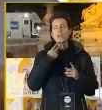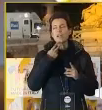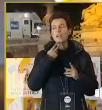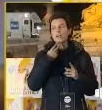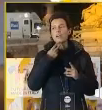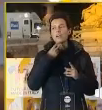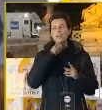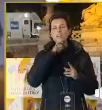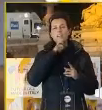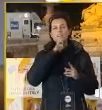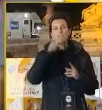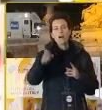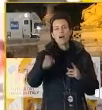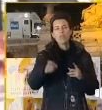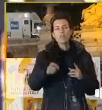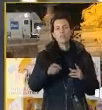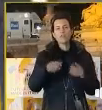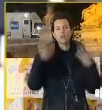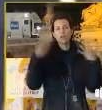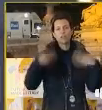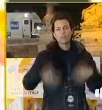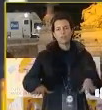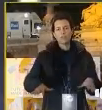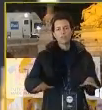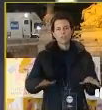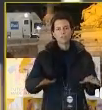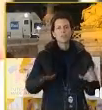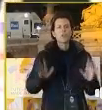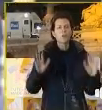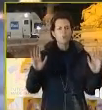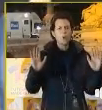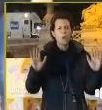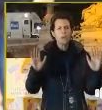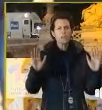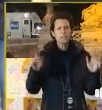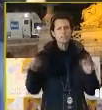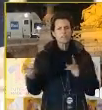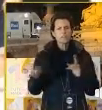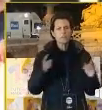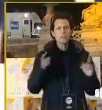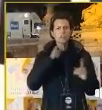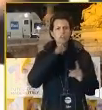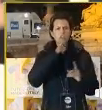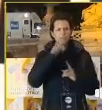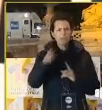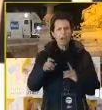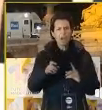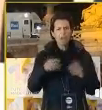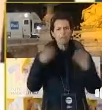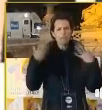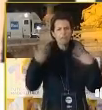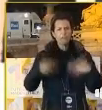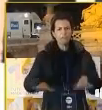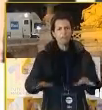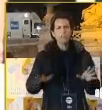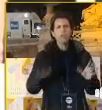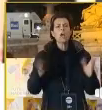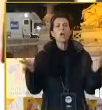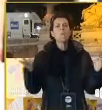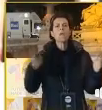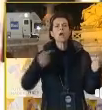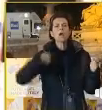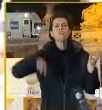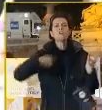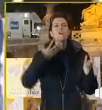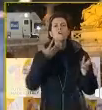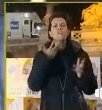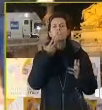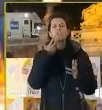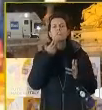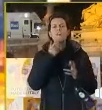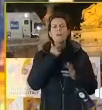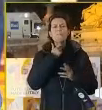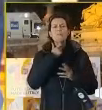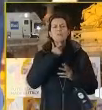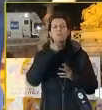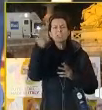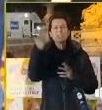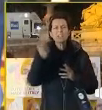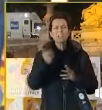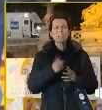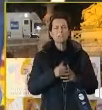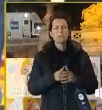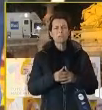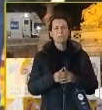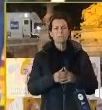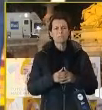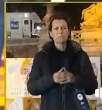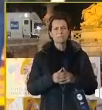Può darsi che sia finito il periodo del Vaffa, il nostro diritto al grido, perché quando c'era quel silenzio,